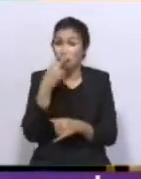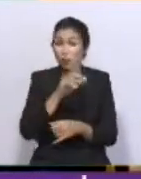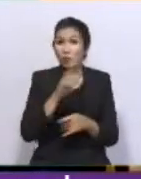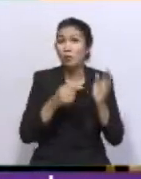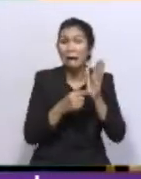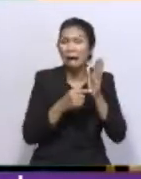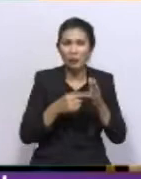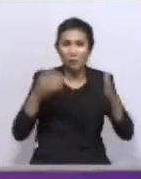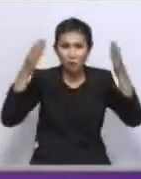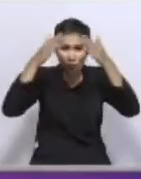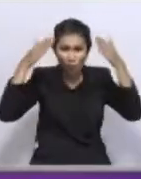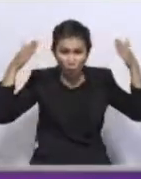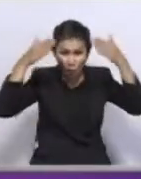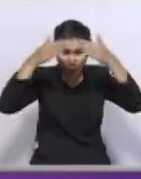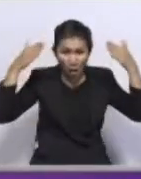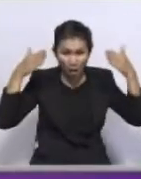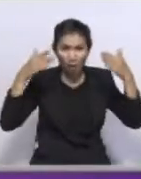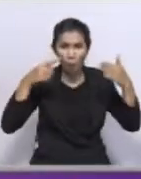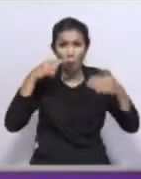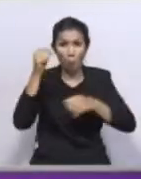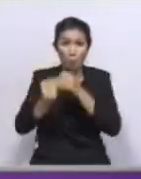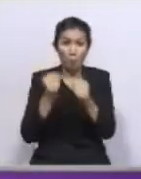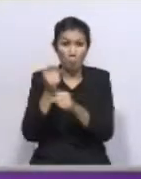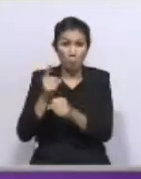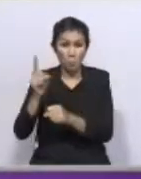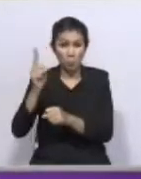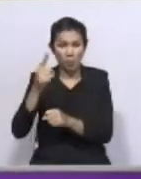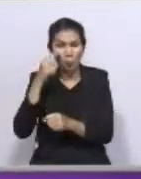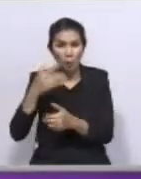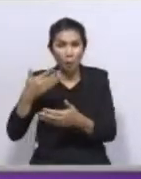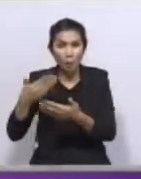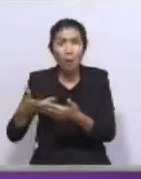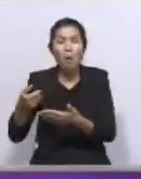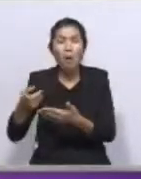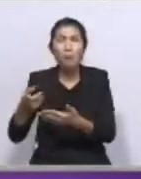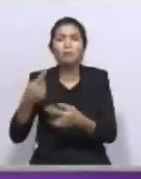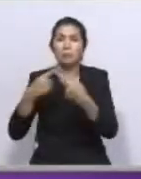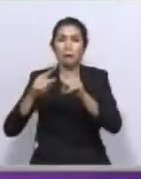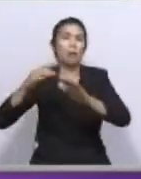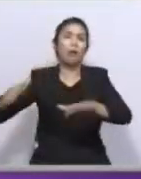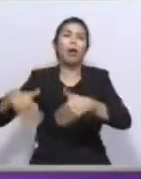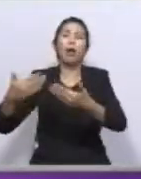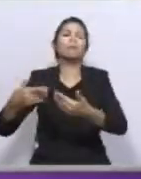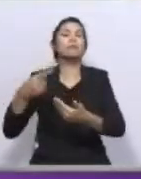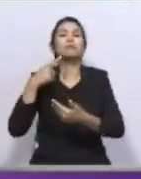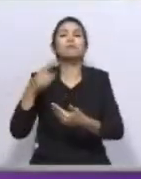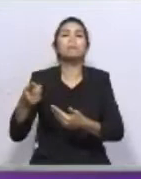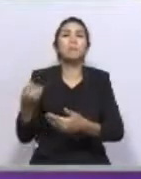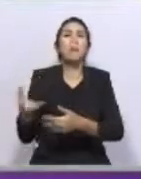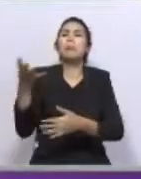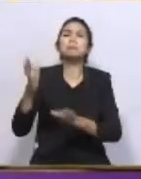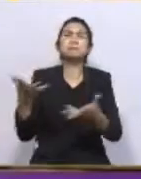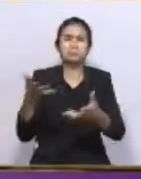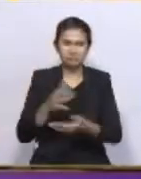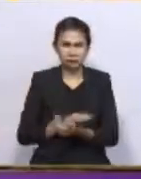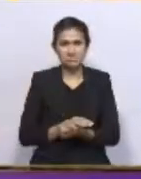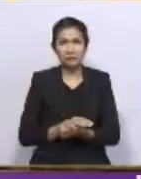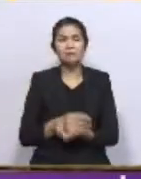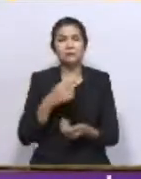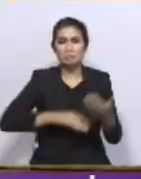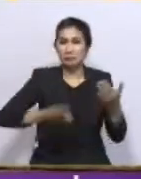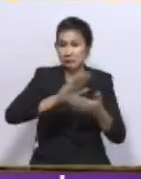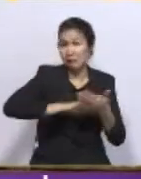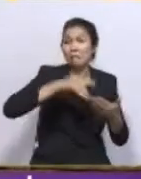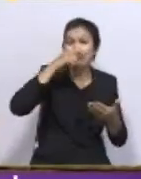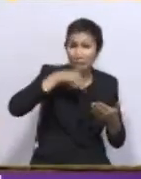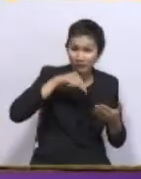ามไม่ทำไมเวียดนามโอ้ขยายตัวได้ปีนึงสูงๆก็เพราะรายได้เขาก็ยังไม่ได้มาสูงมากนะครับของประเทศไทยตอน